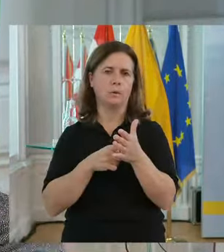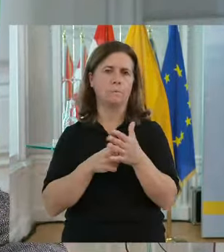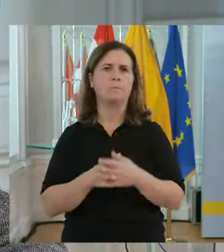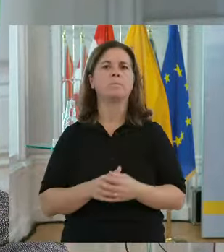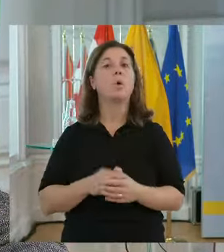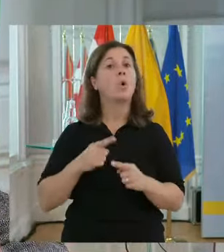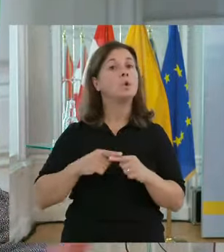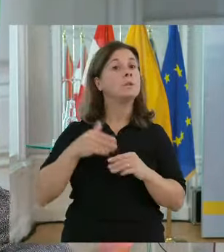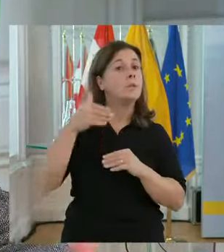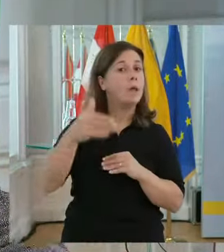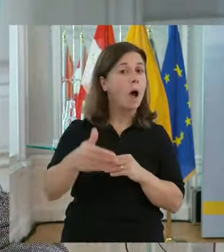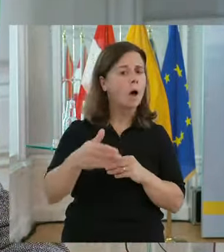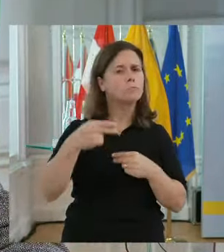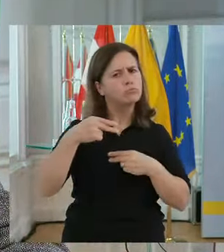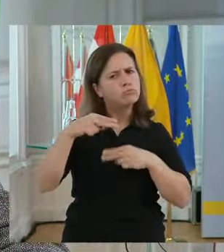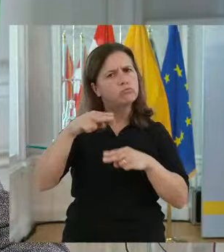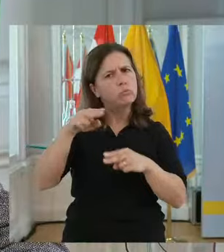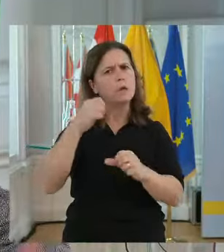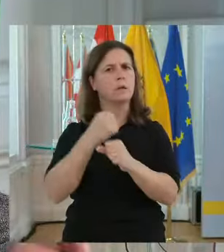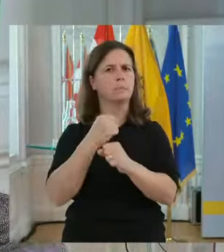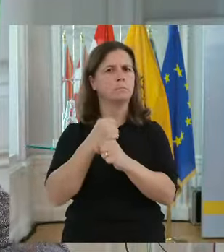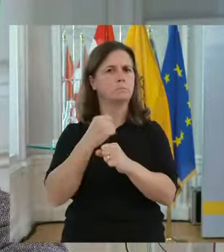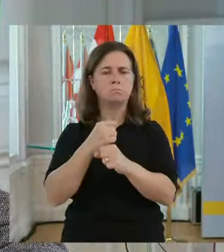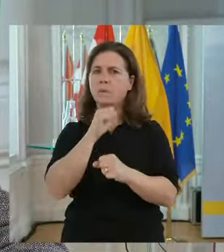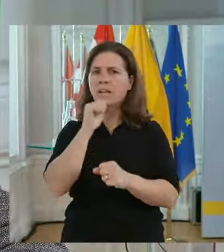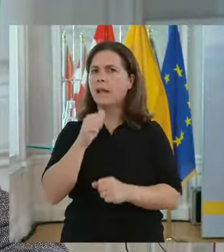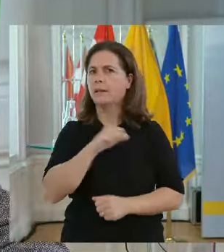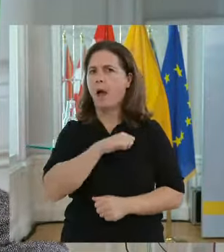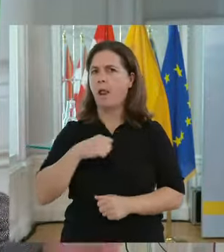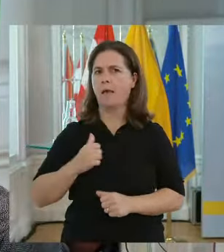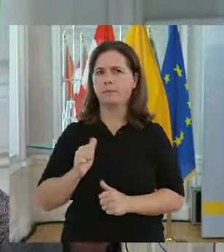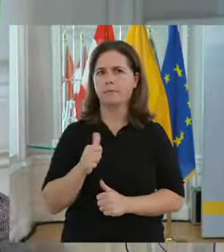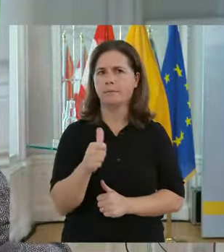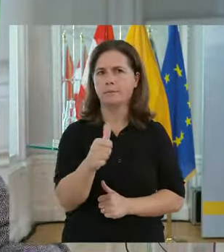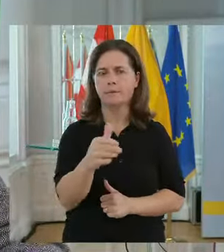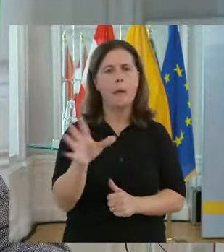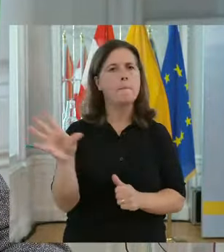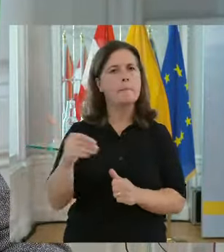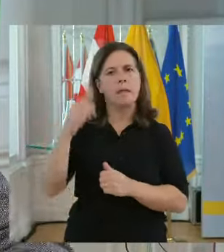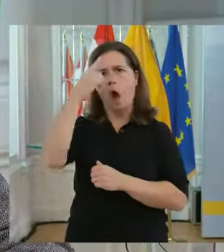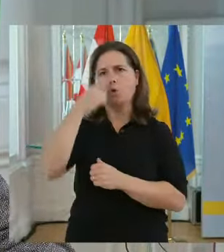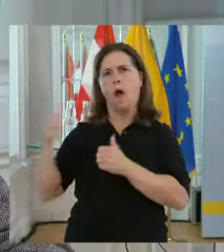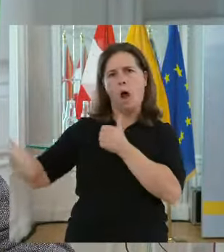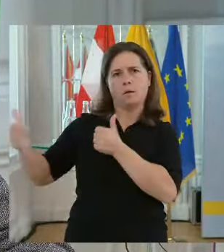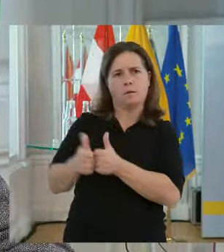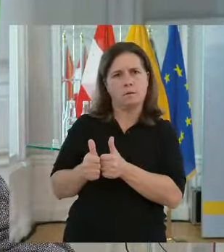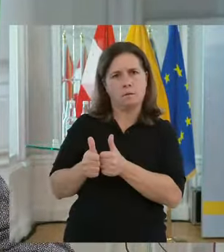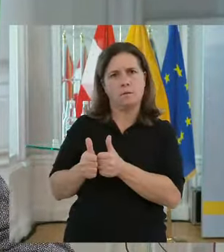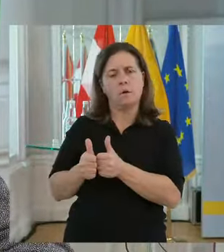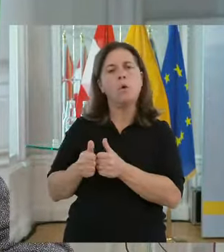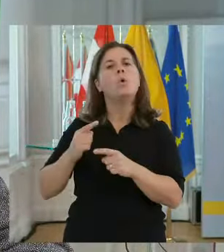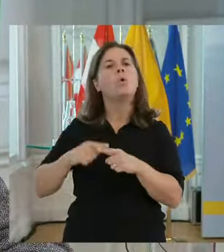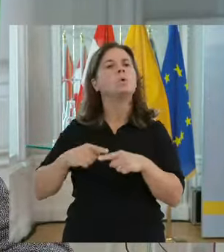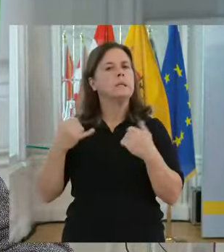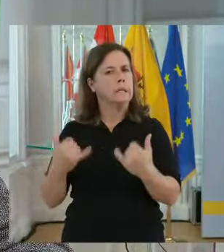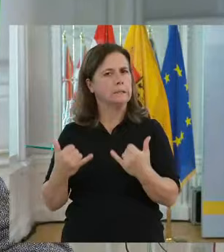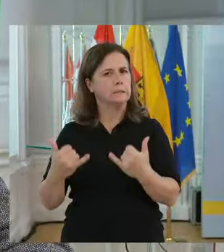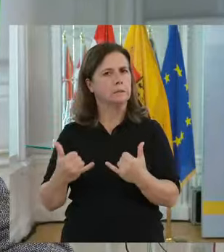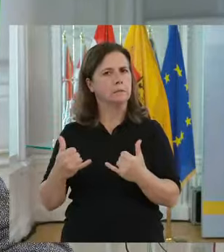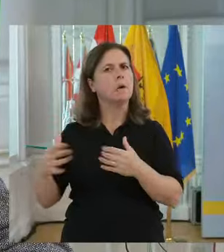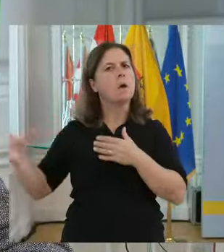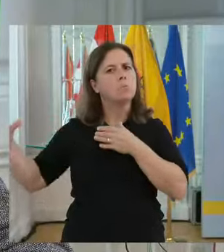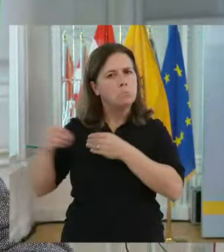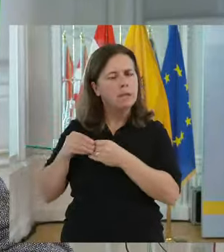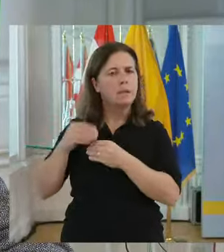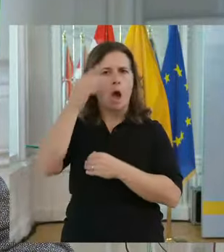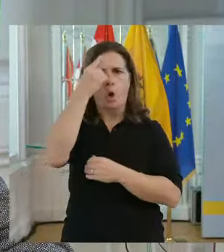Und danach, wie wir weitergemacht haben, haben wir keine Alleingänge mehr gemacht. Wir haben uns mit dem Autark kurz geschlossen und mittlerweile arbeiten wir mit dem